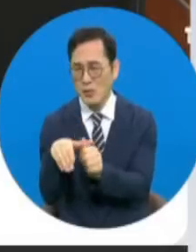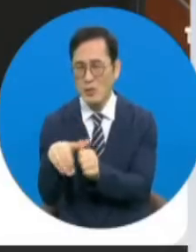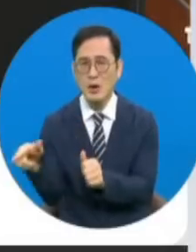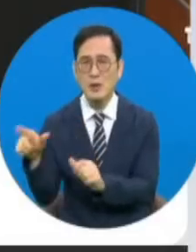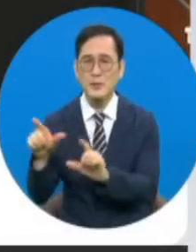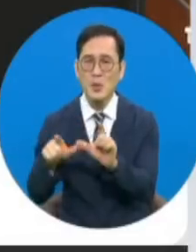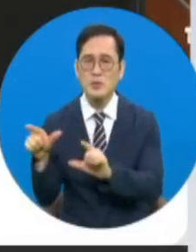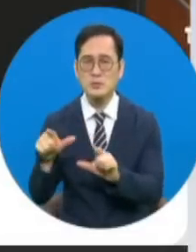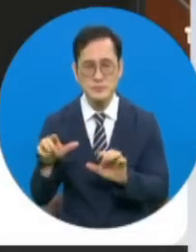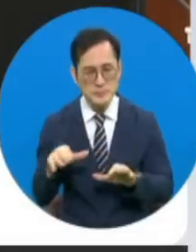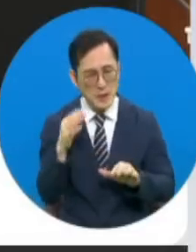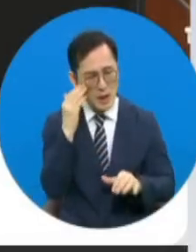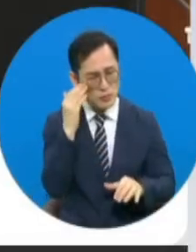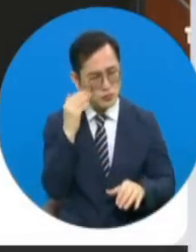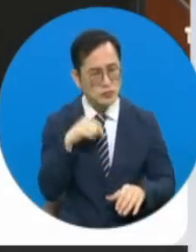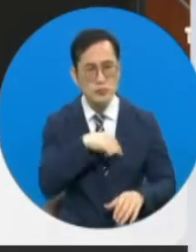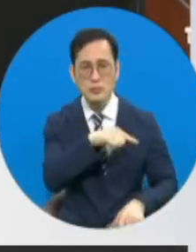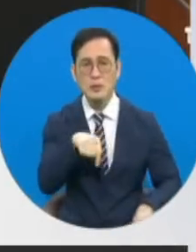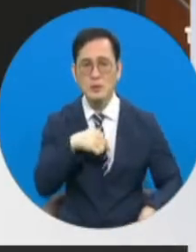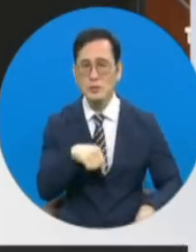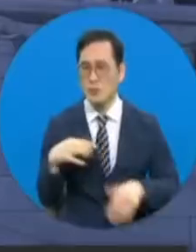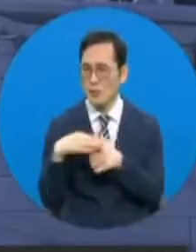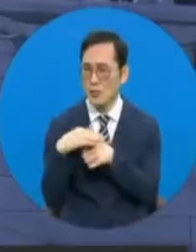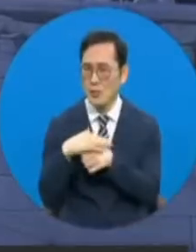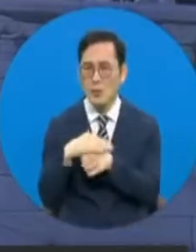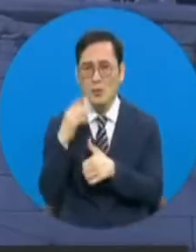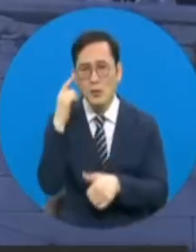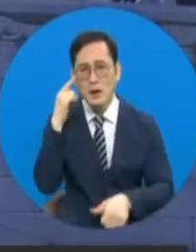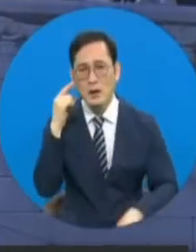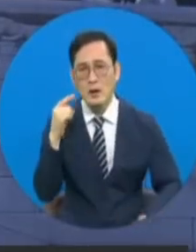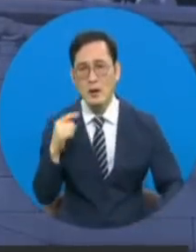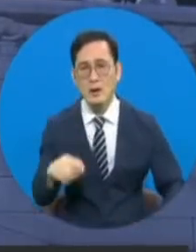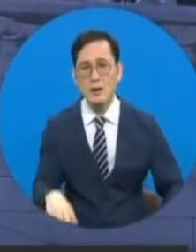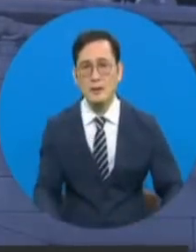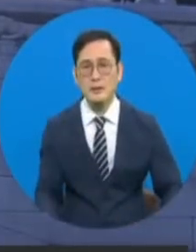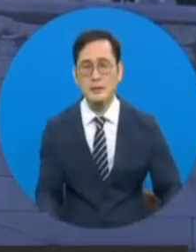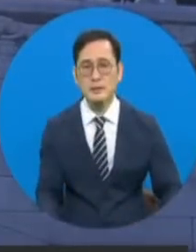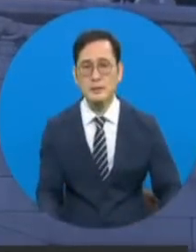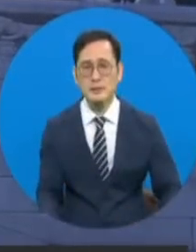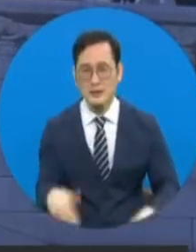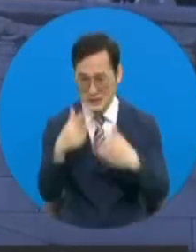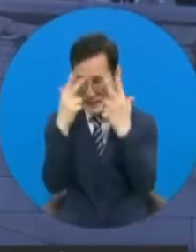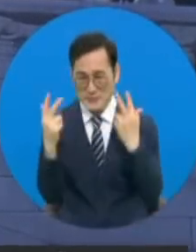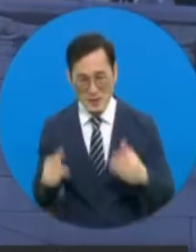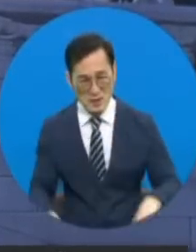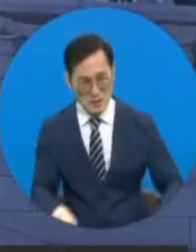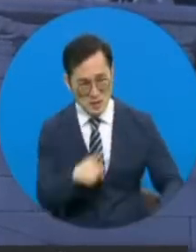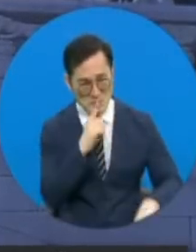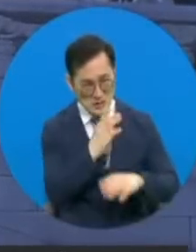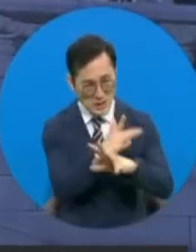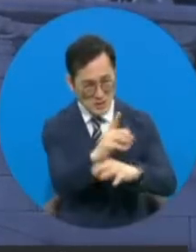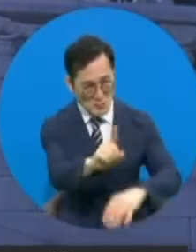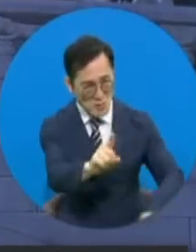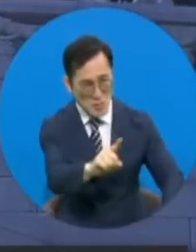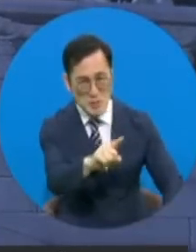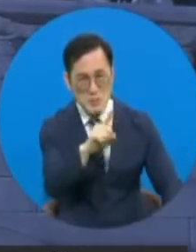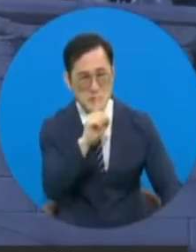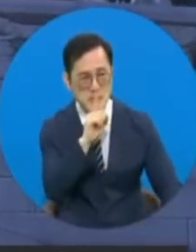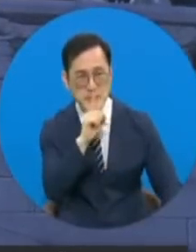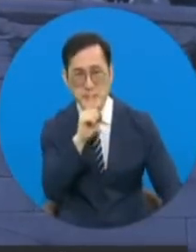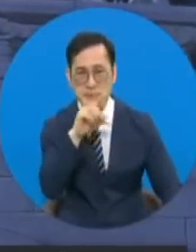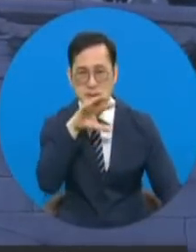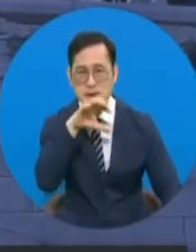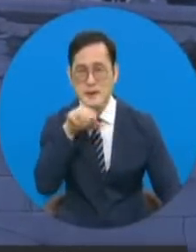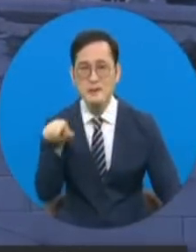이재명 대표는 불쾌함을 표시했습니다 말장난하느냐 아니면 국어 시간인 줄 아느냐라고 사과에 대해서 예상을